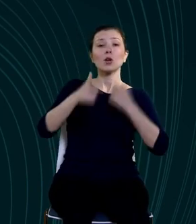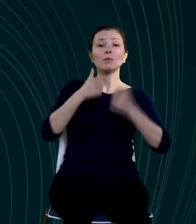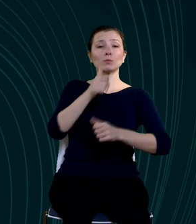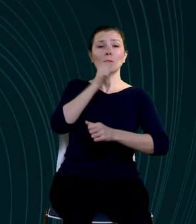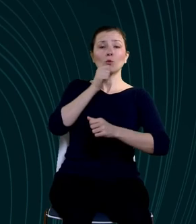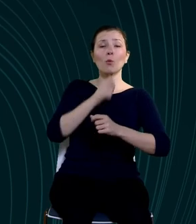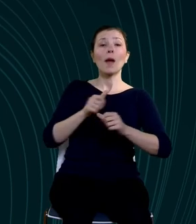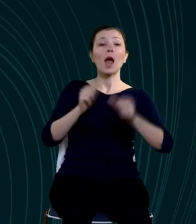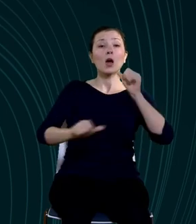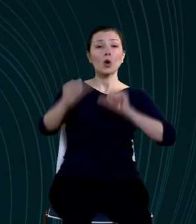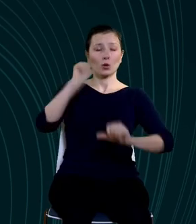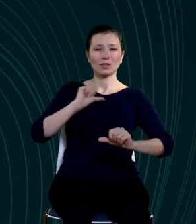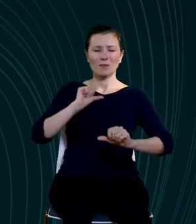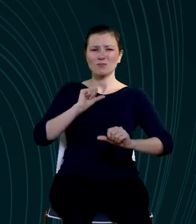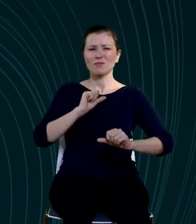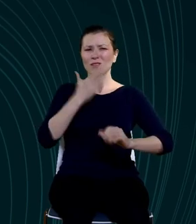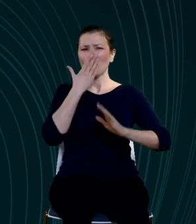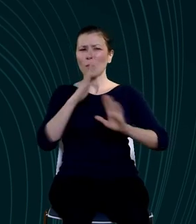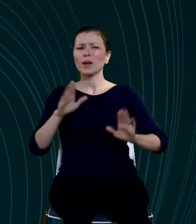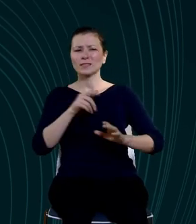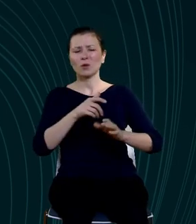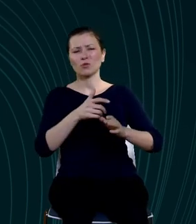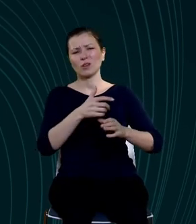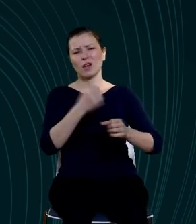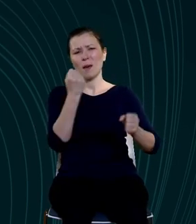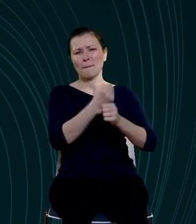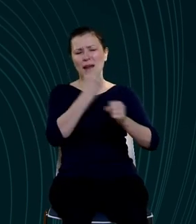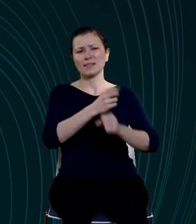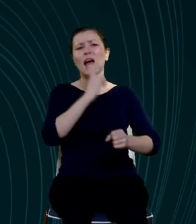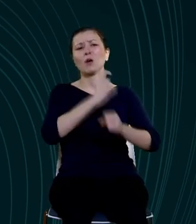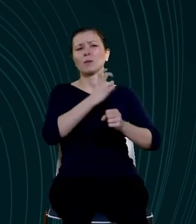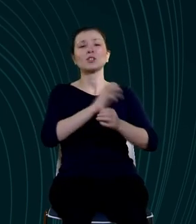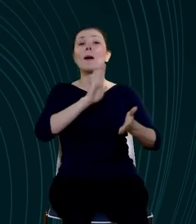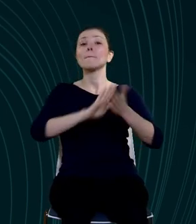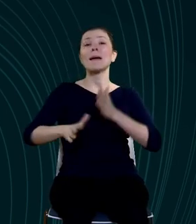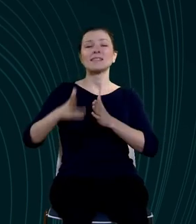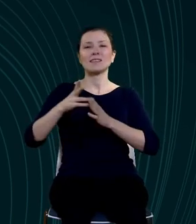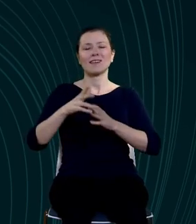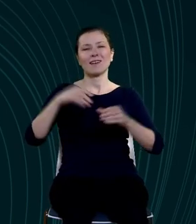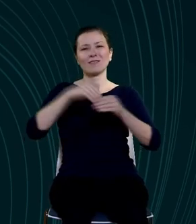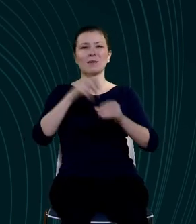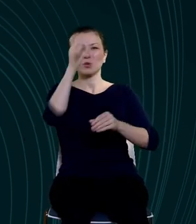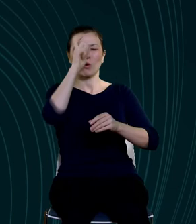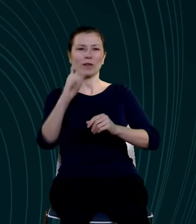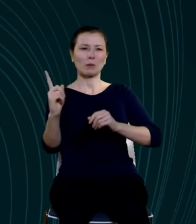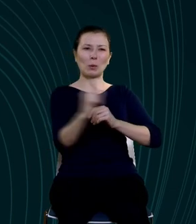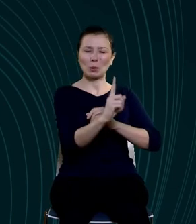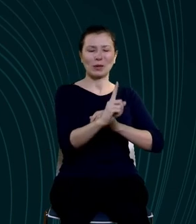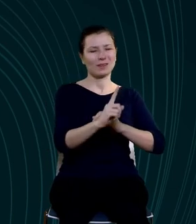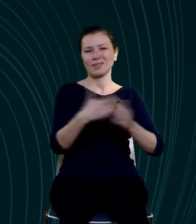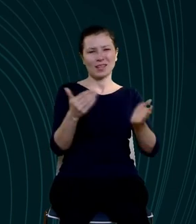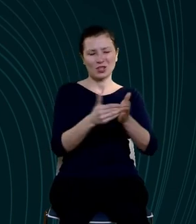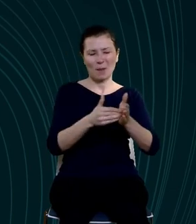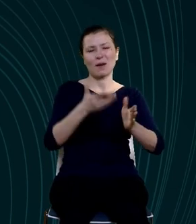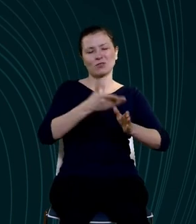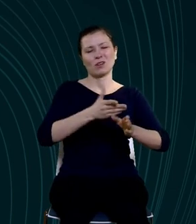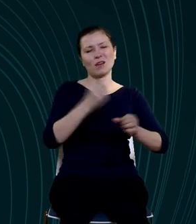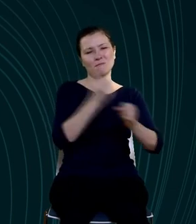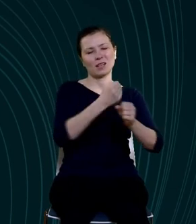że rzeczywiście ta autonomiczna praca jest zapewniona, natomiast w tej chwili po półrocznej